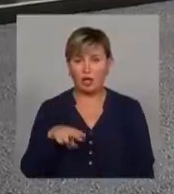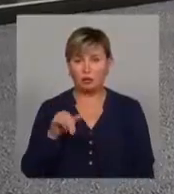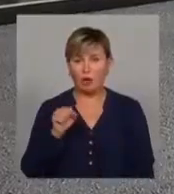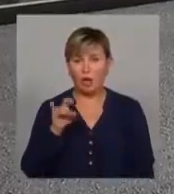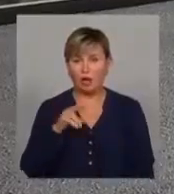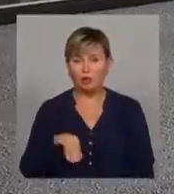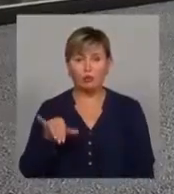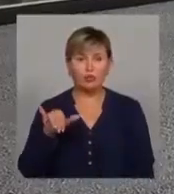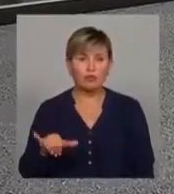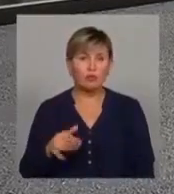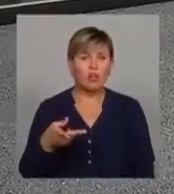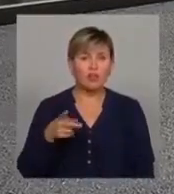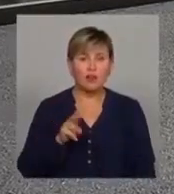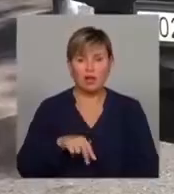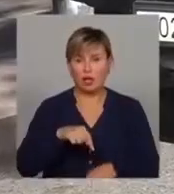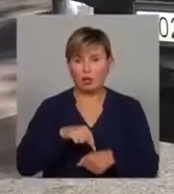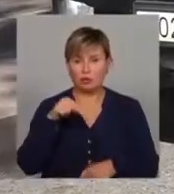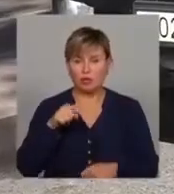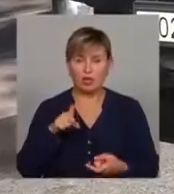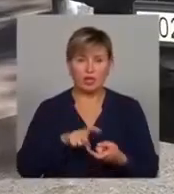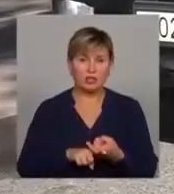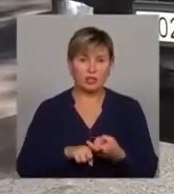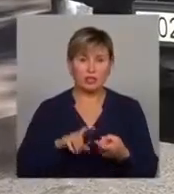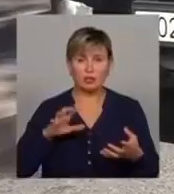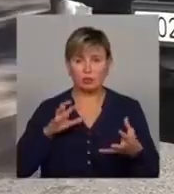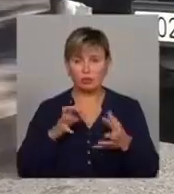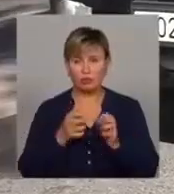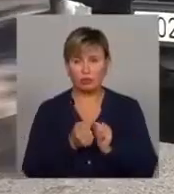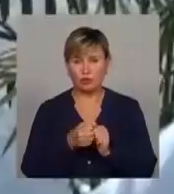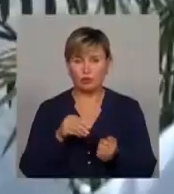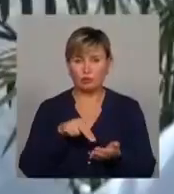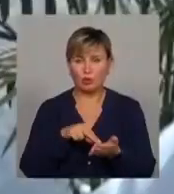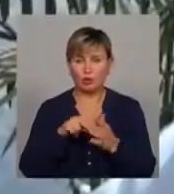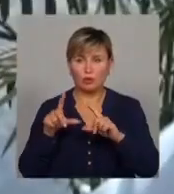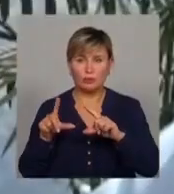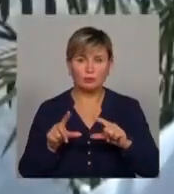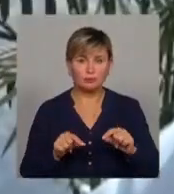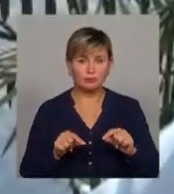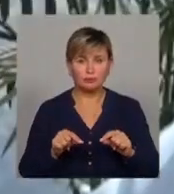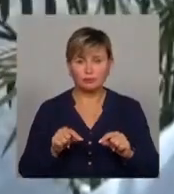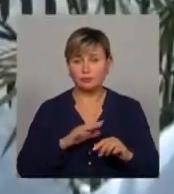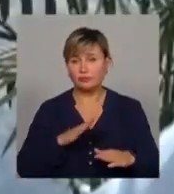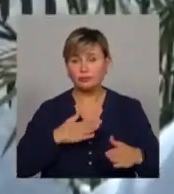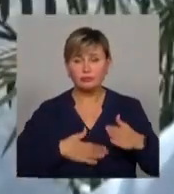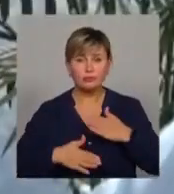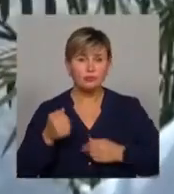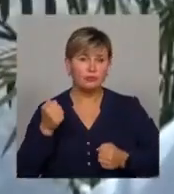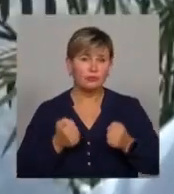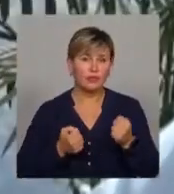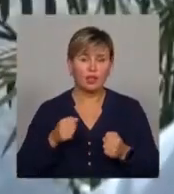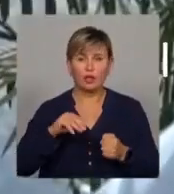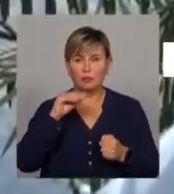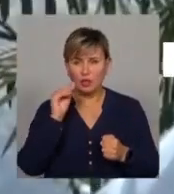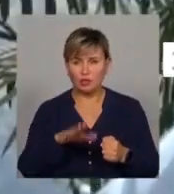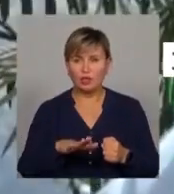этом у него двоякое ощущение касательно утиль сбора по заниженной цене. Нерадивых автомобилистов прощают